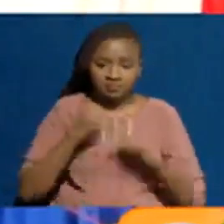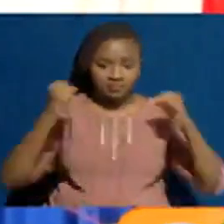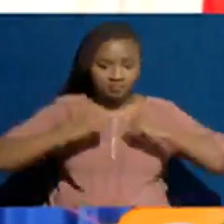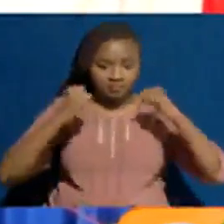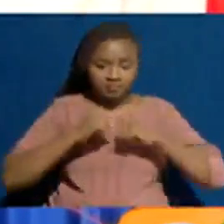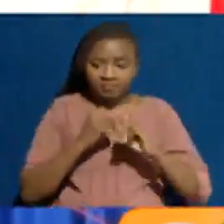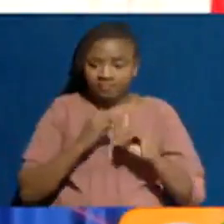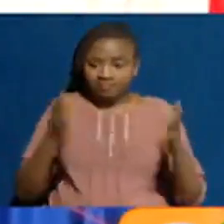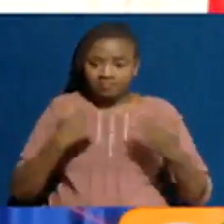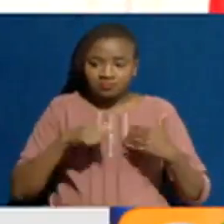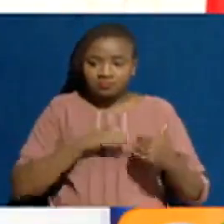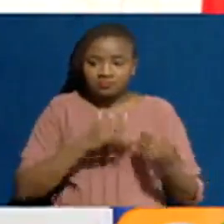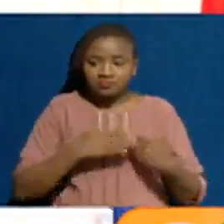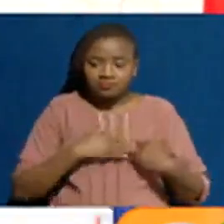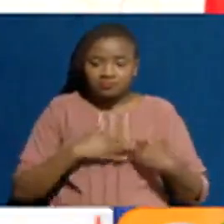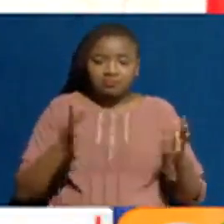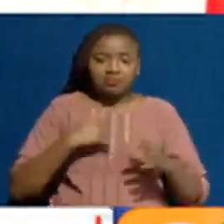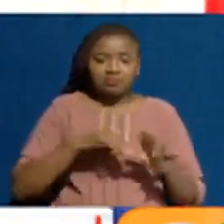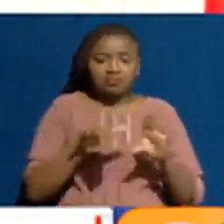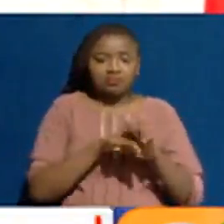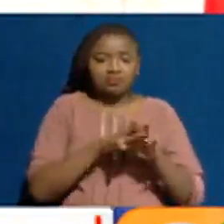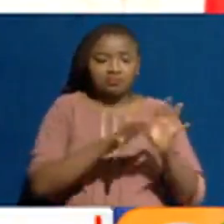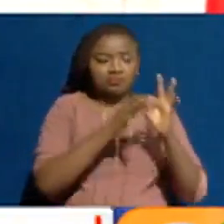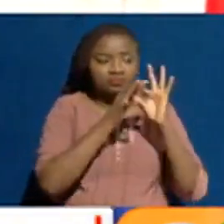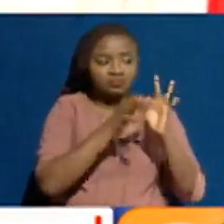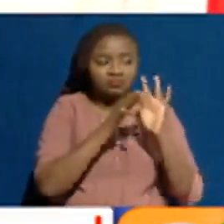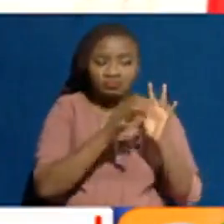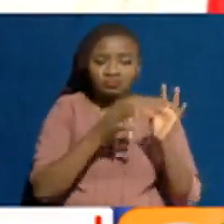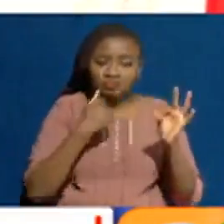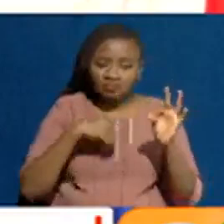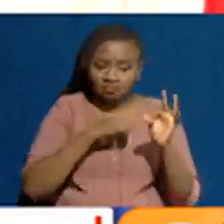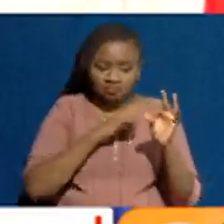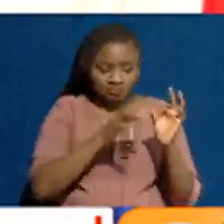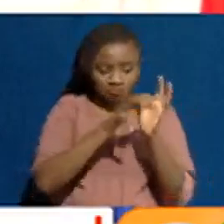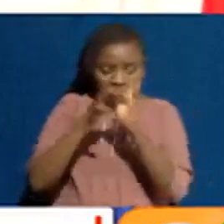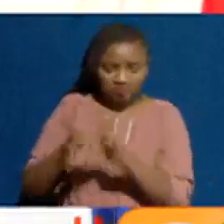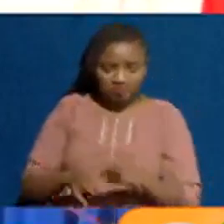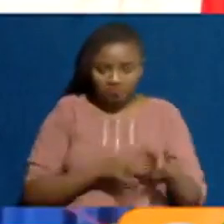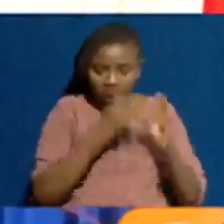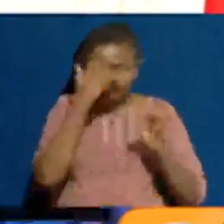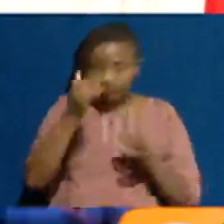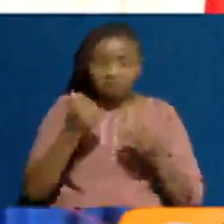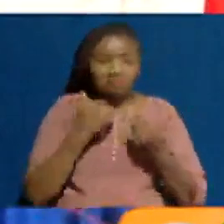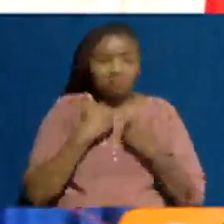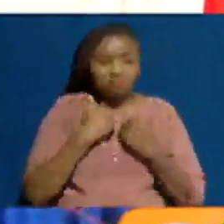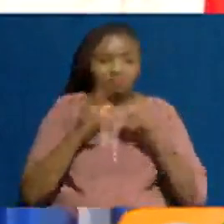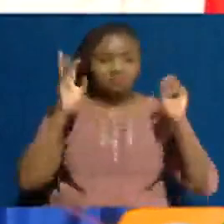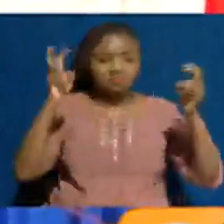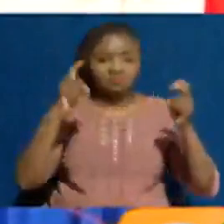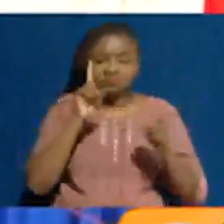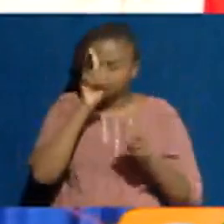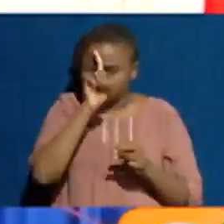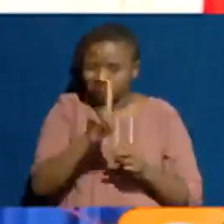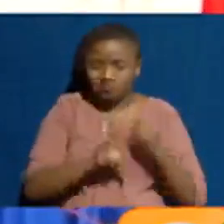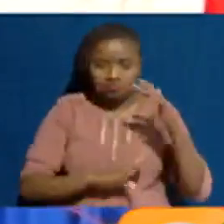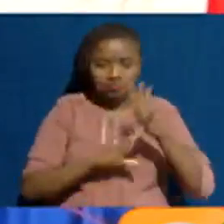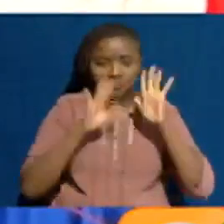Sisi wana Azimio la Umoja One Kenya ni juu ya gharama ya maisha. Imeenda juu